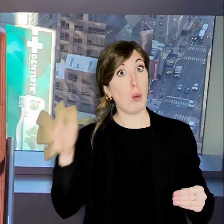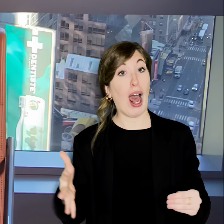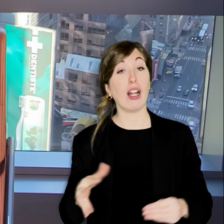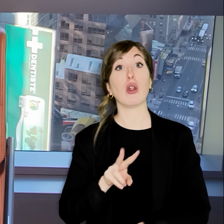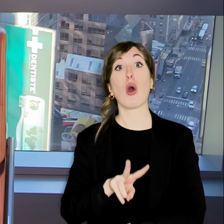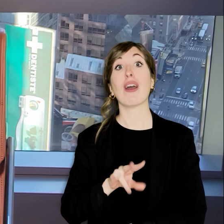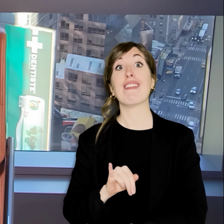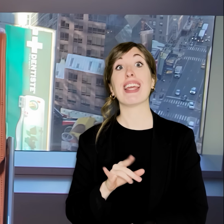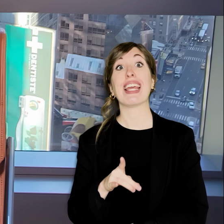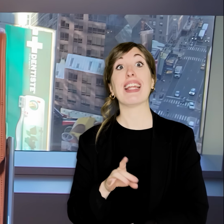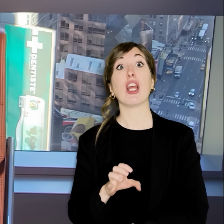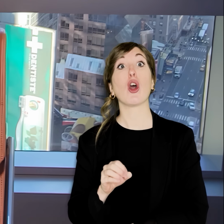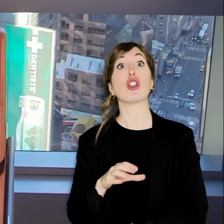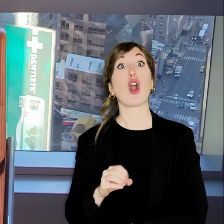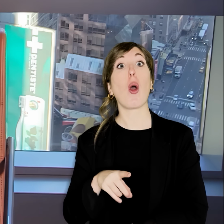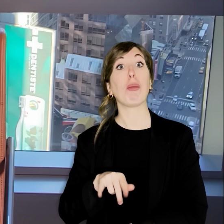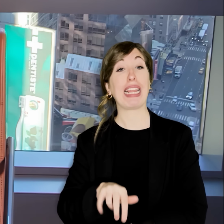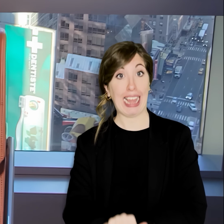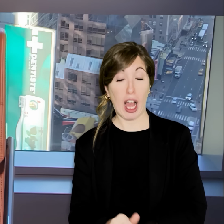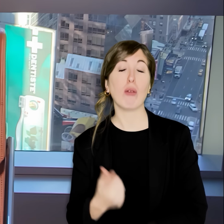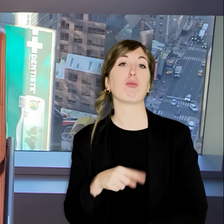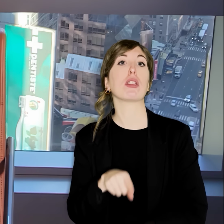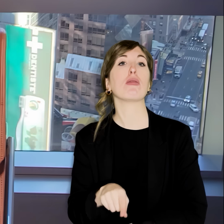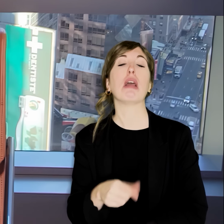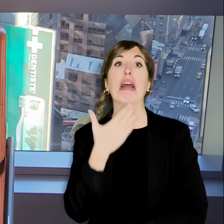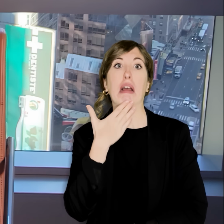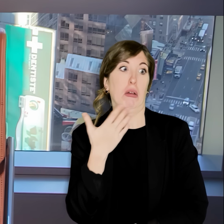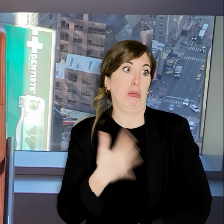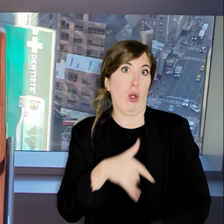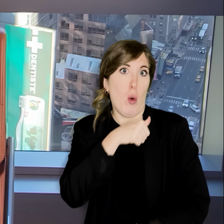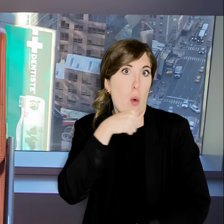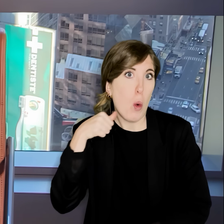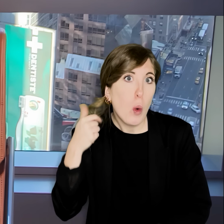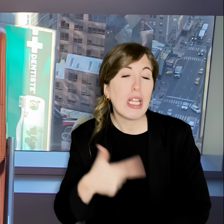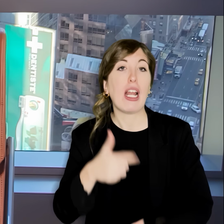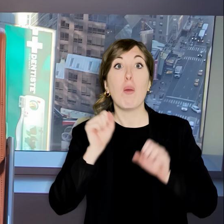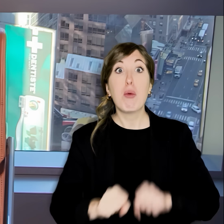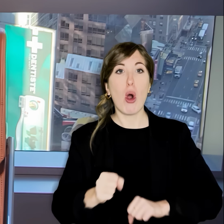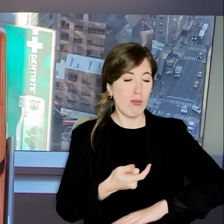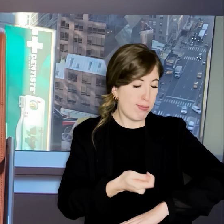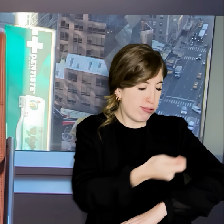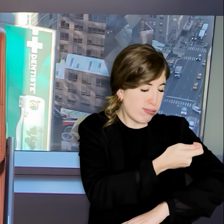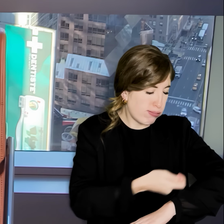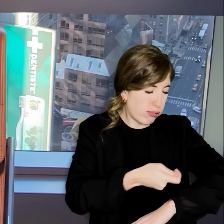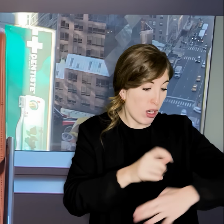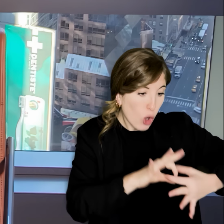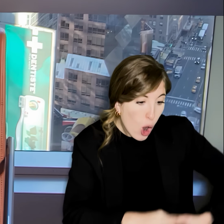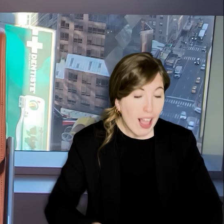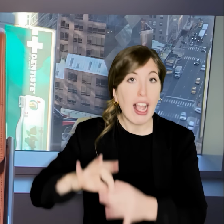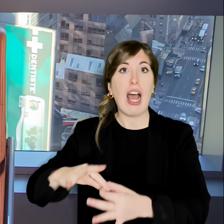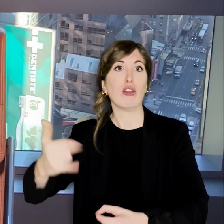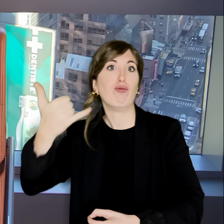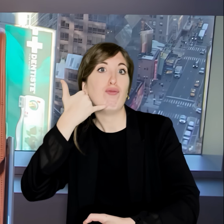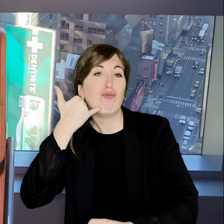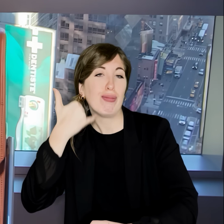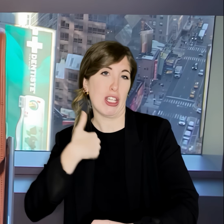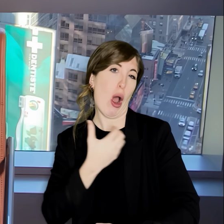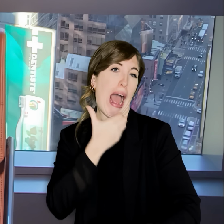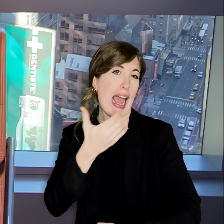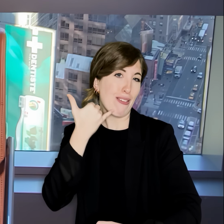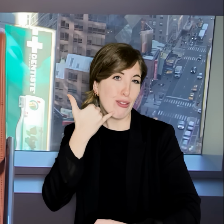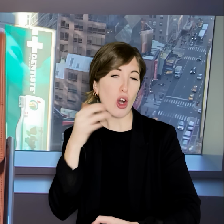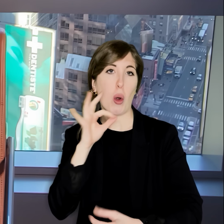dermatoscopi si può acquisire direttamente l'immagine fotografica Addirittura Io ce l'ho sull'iPhone sull'iPad su quello che vuoi ma secondo me serve